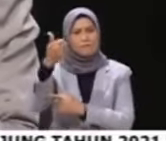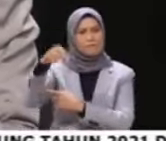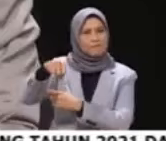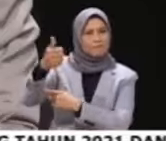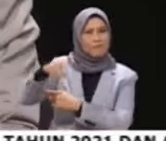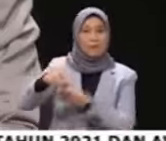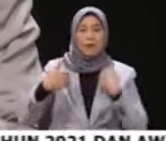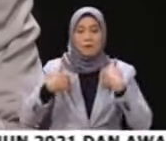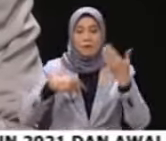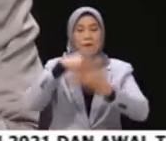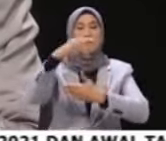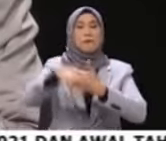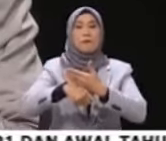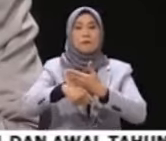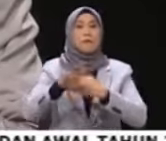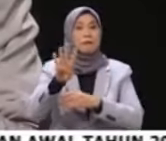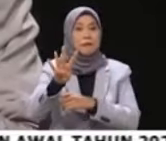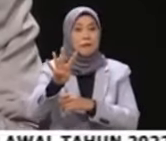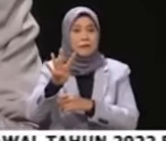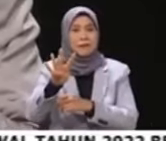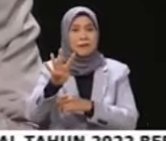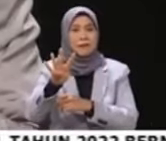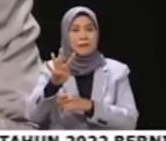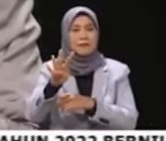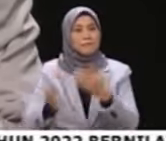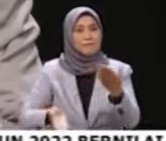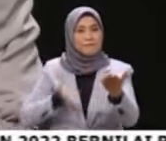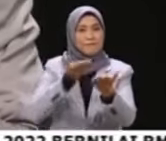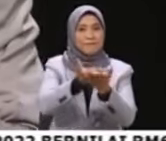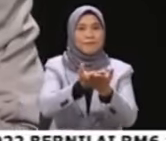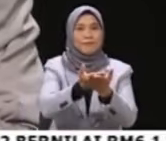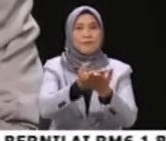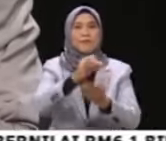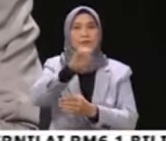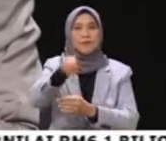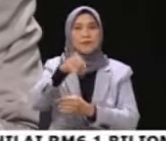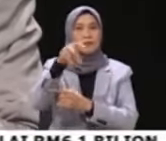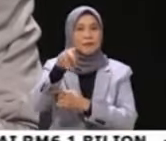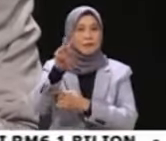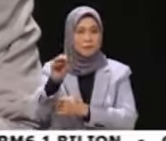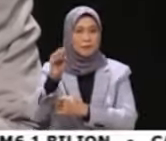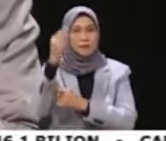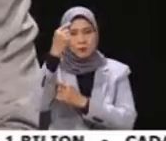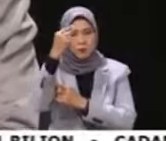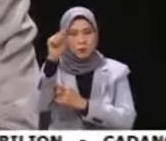empat program yang telah pun saya kemukakan untuk Jabatan Perdana Menteri untuk